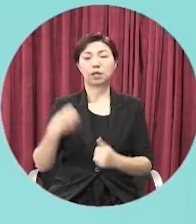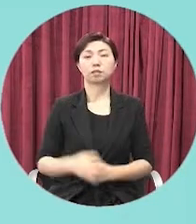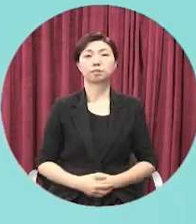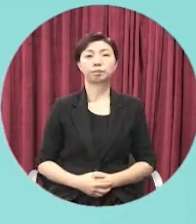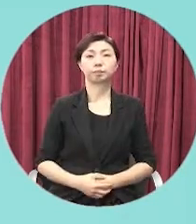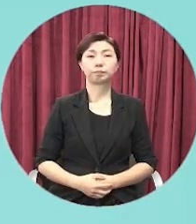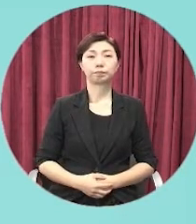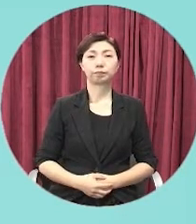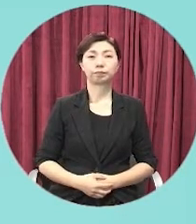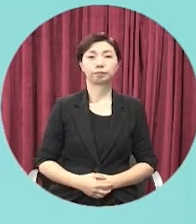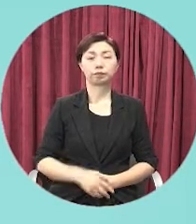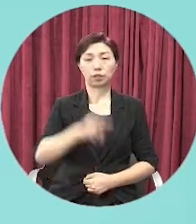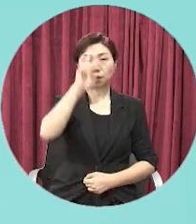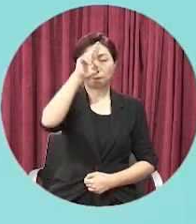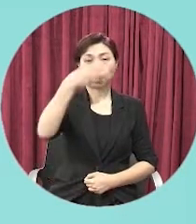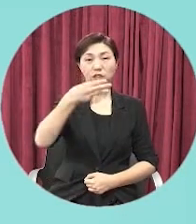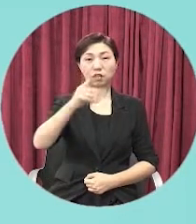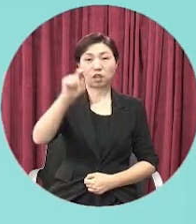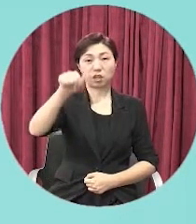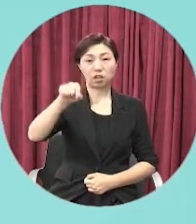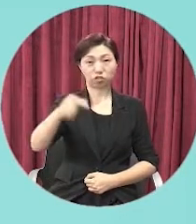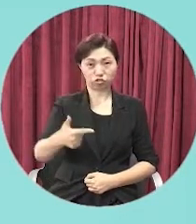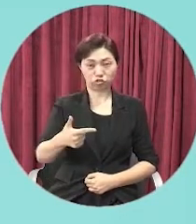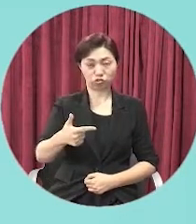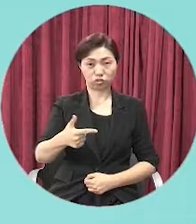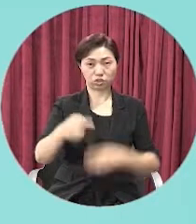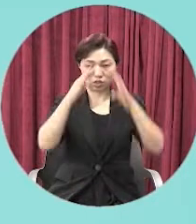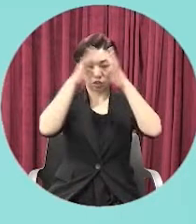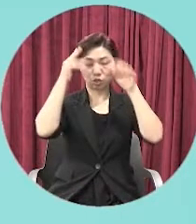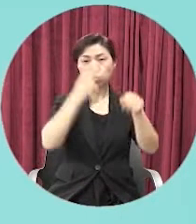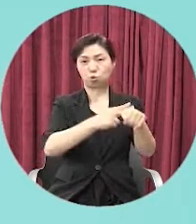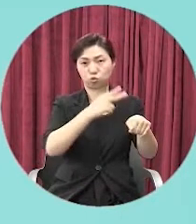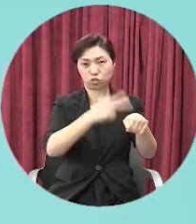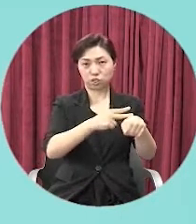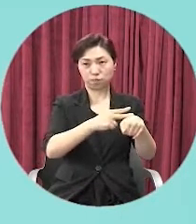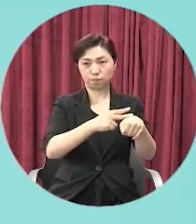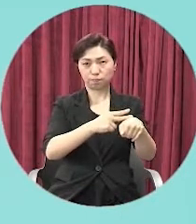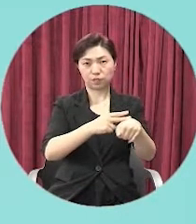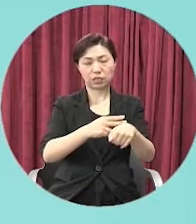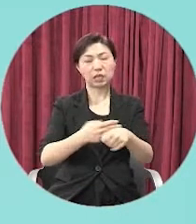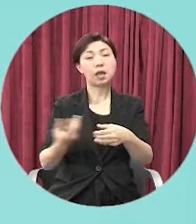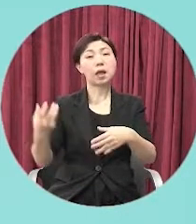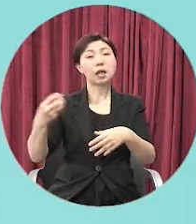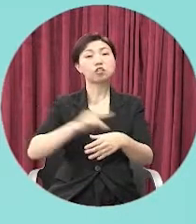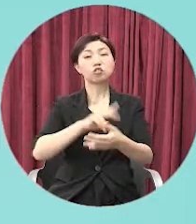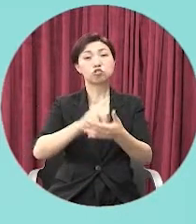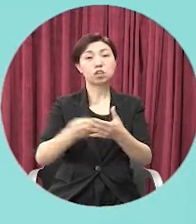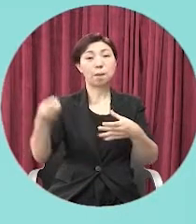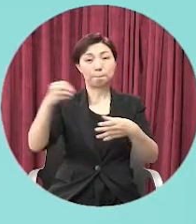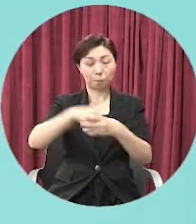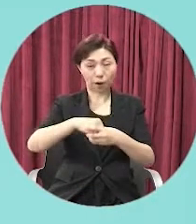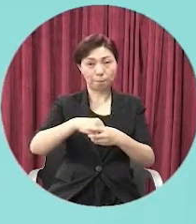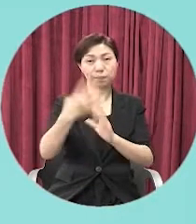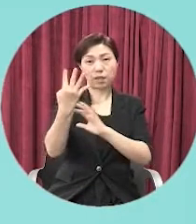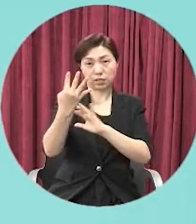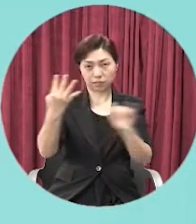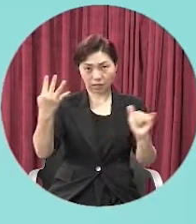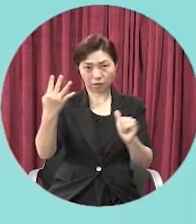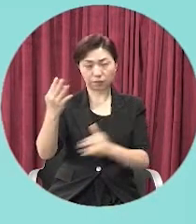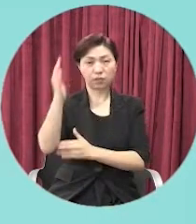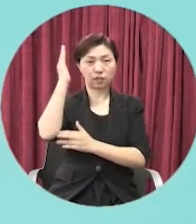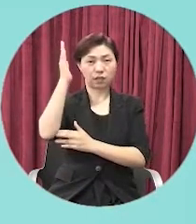내음 교수 중 키로 트랩 철을 포함해서 4분에 교수님들이 강의를 해 주신